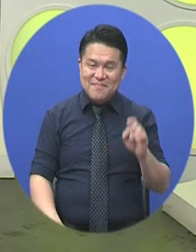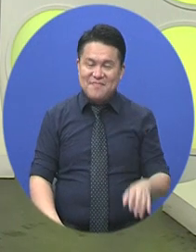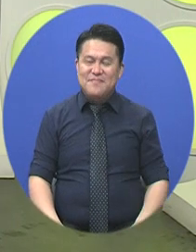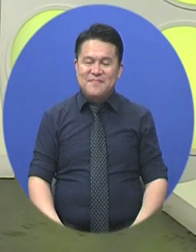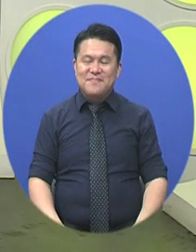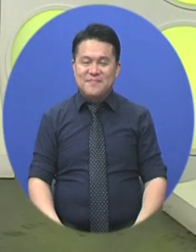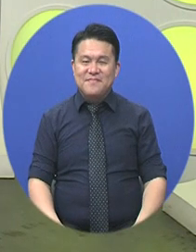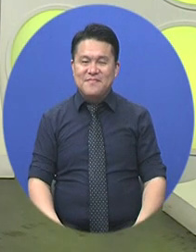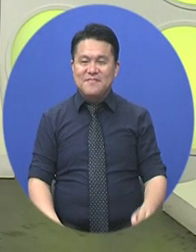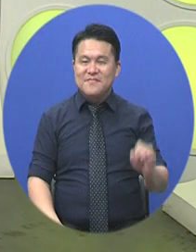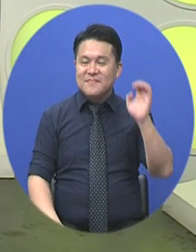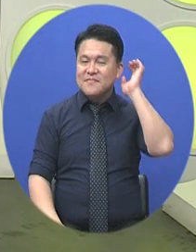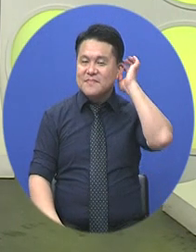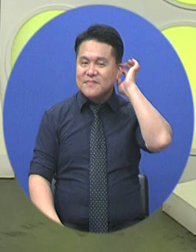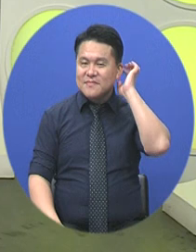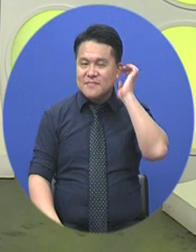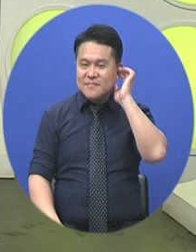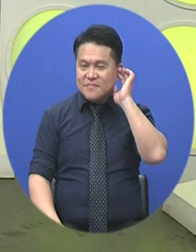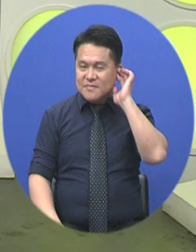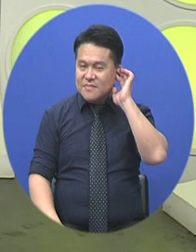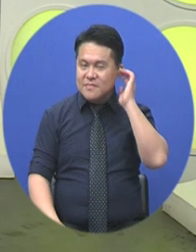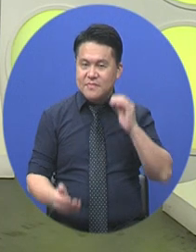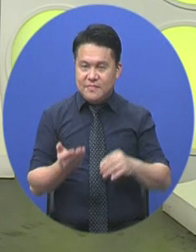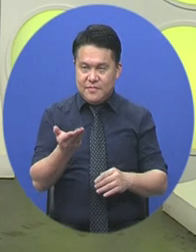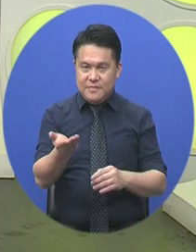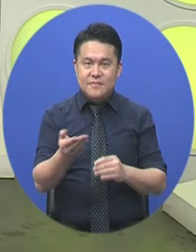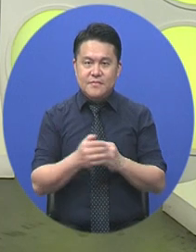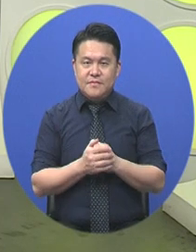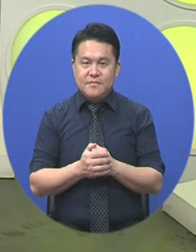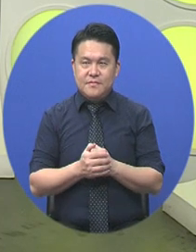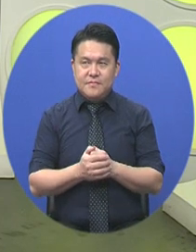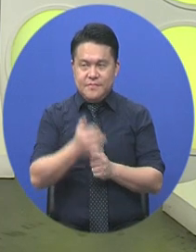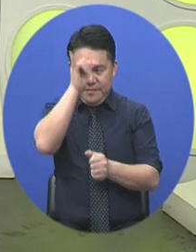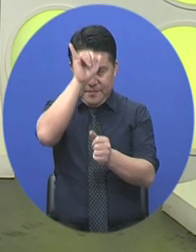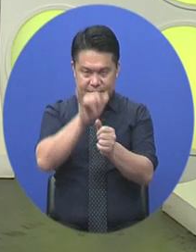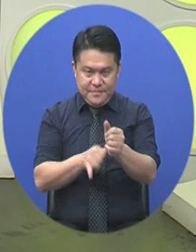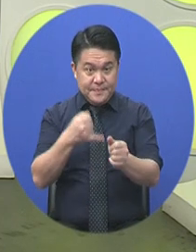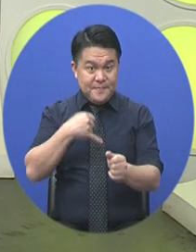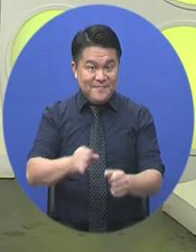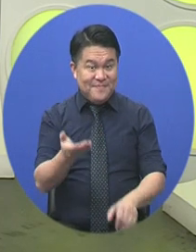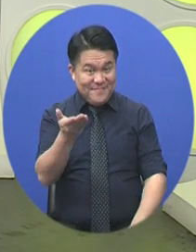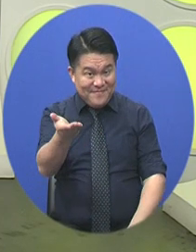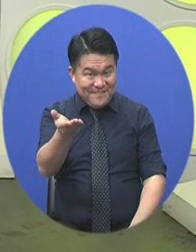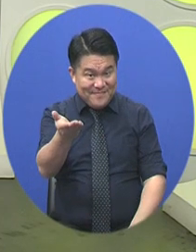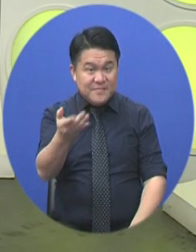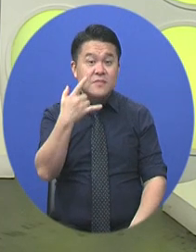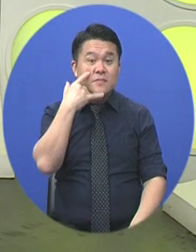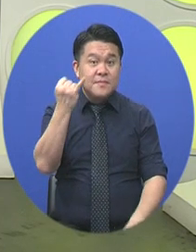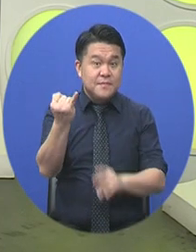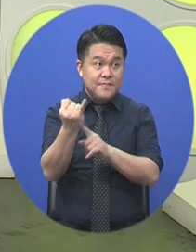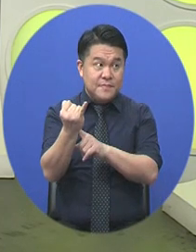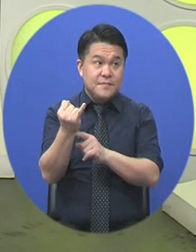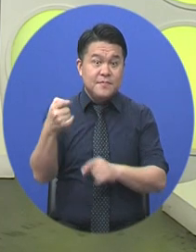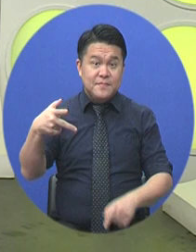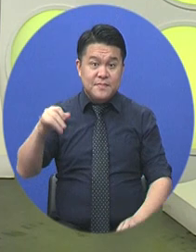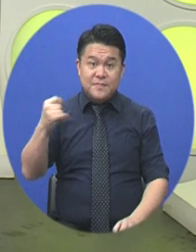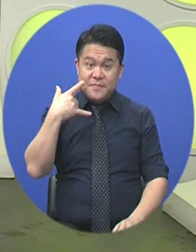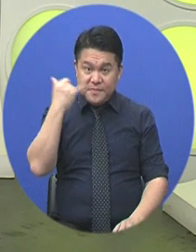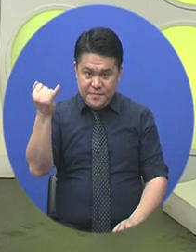거예요? 아마도, 네. 우리 최미란, 우리 효녀 따님, 친정 어머님,